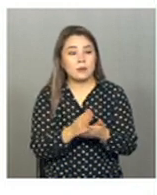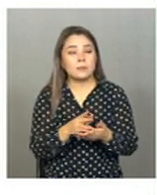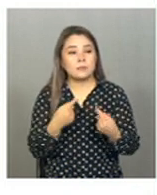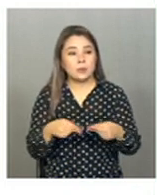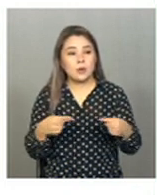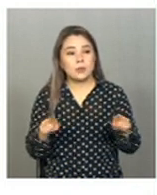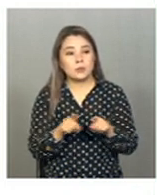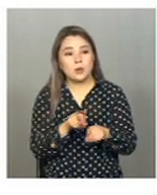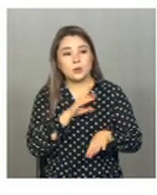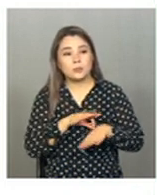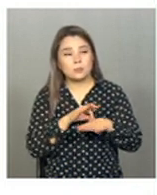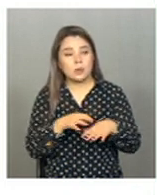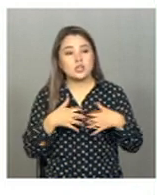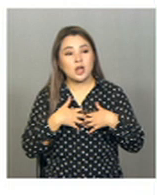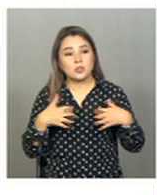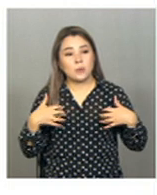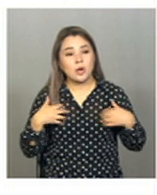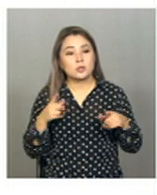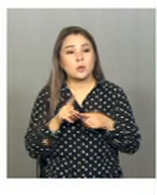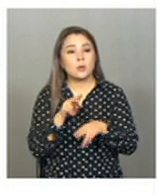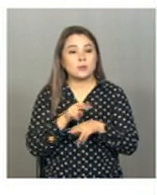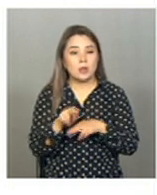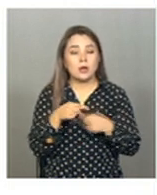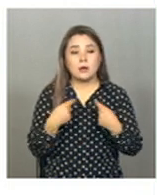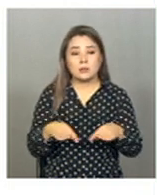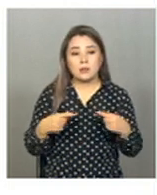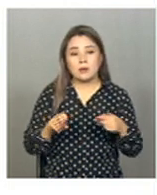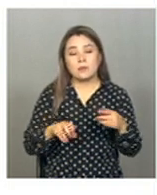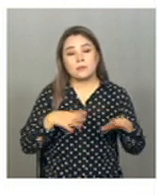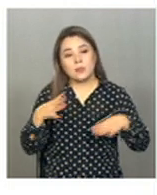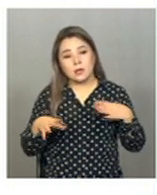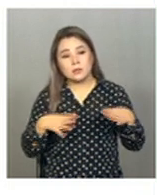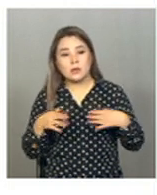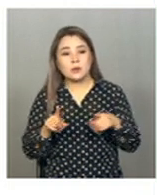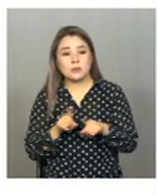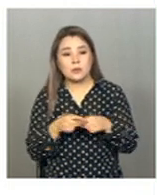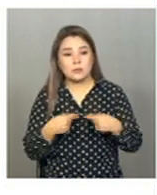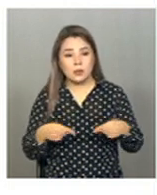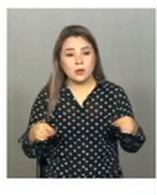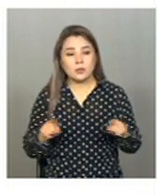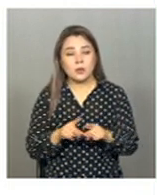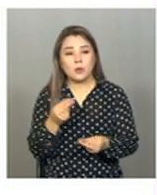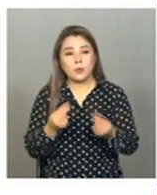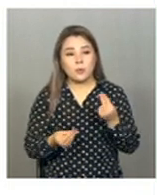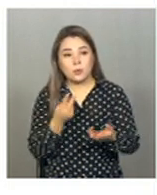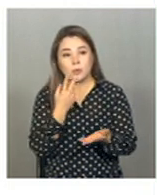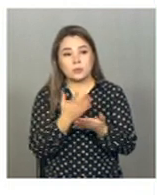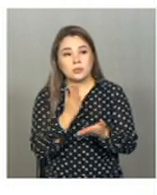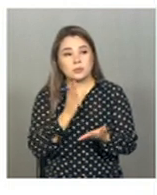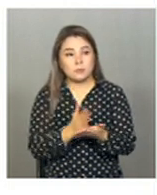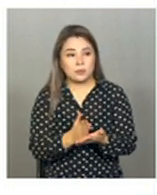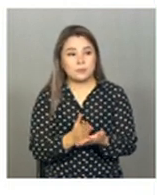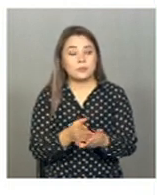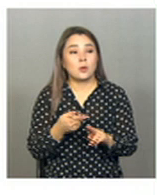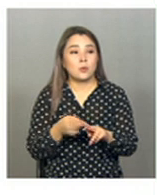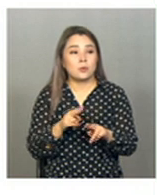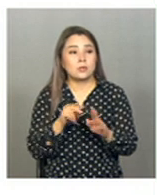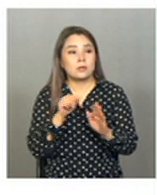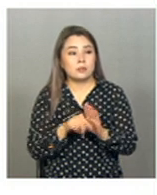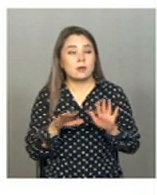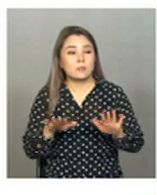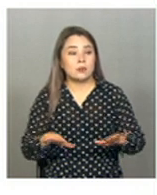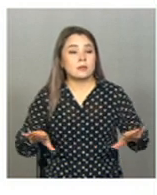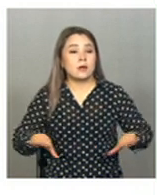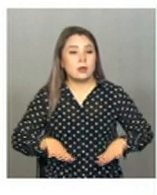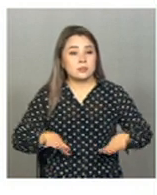баптаған жануарларын алып шығып, неше түрлі іс-қимылдар жасатып, ойын көрсетеді. Онда аттармен де өнер